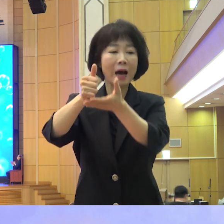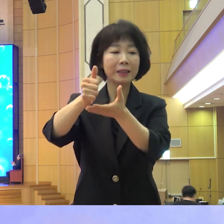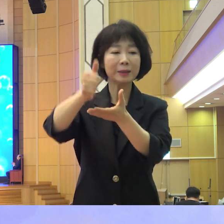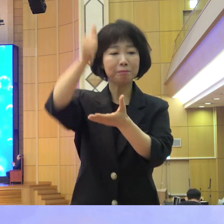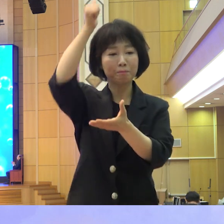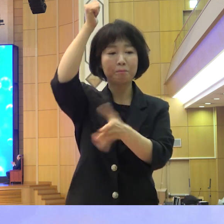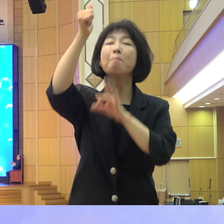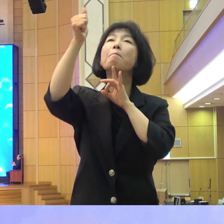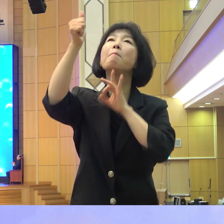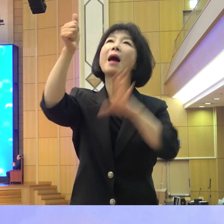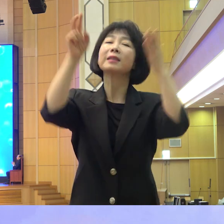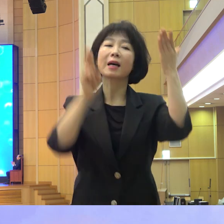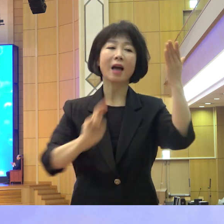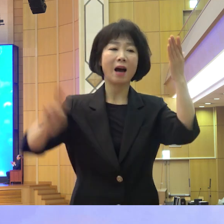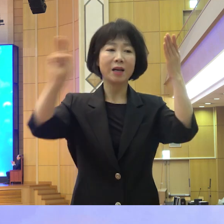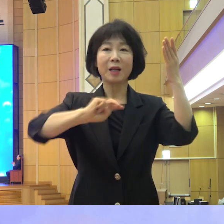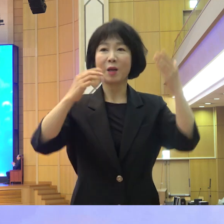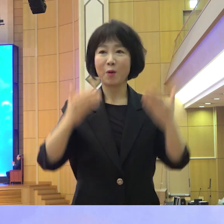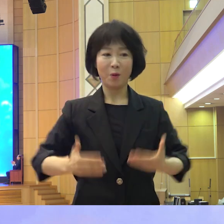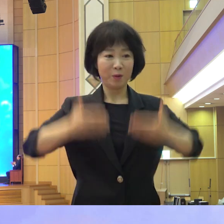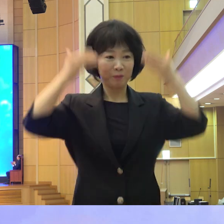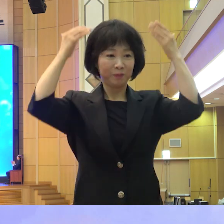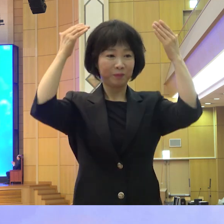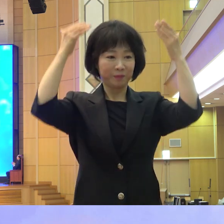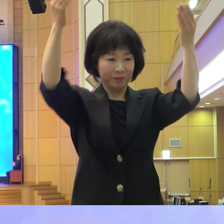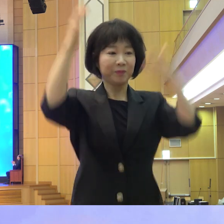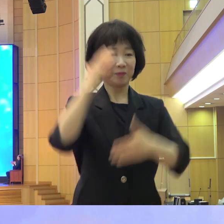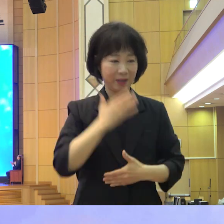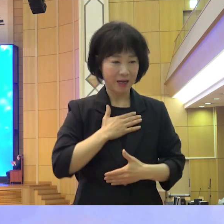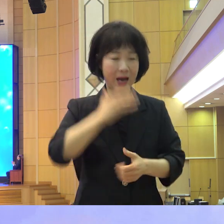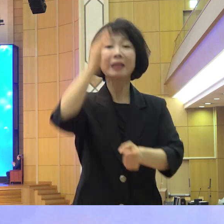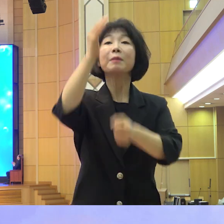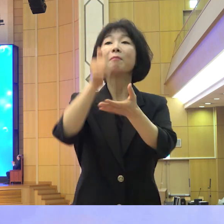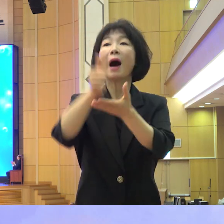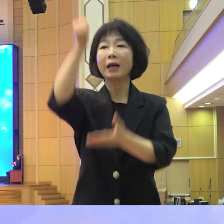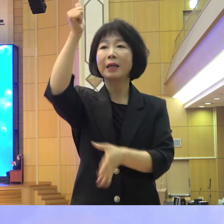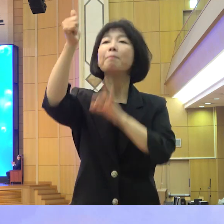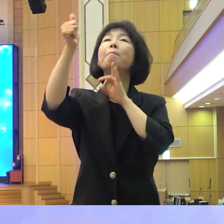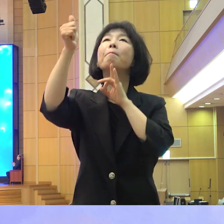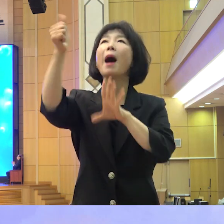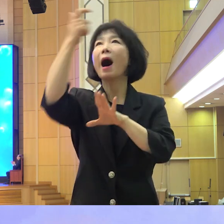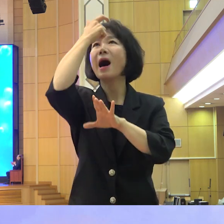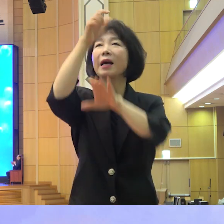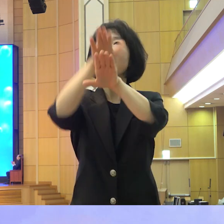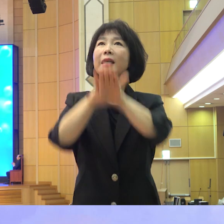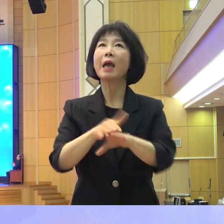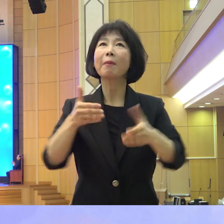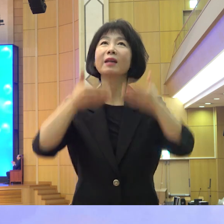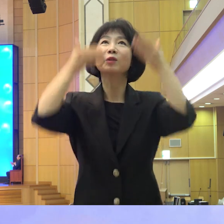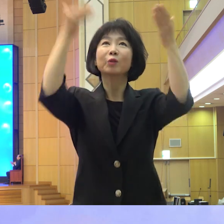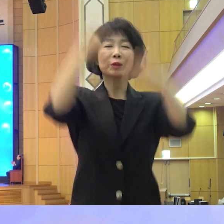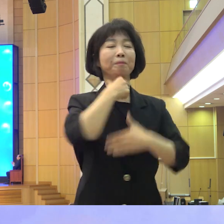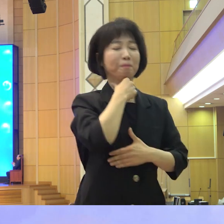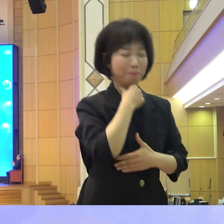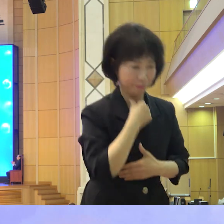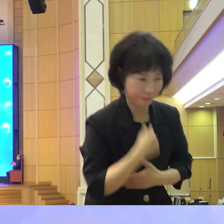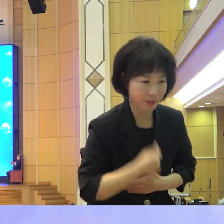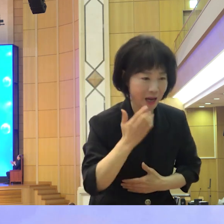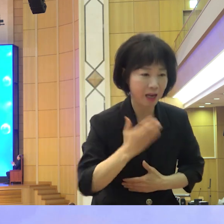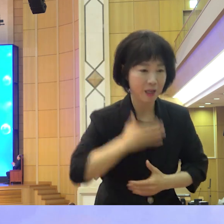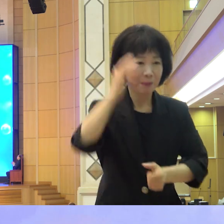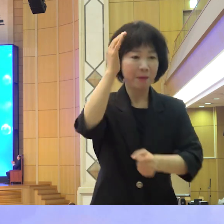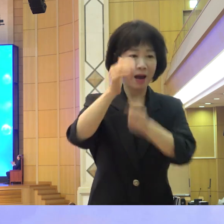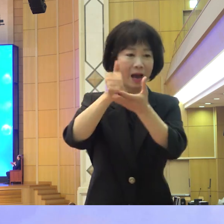나는 하나님만 찬양할래요. 나는 하나님만 예배할래요.